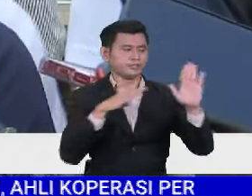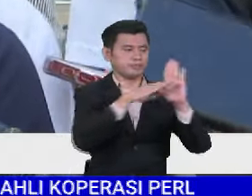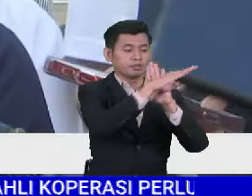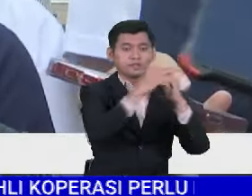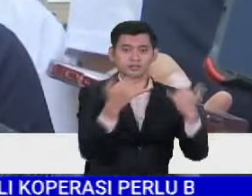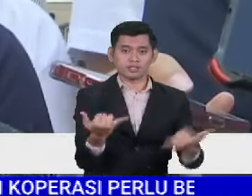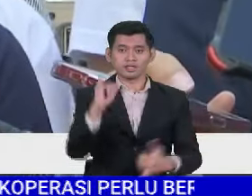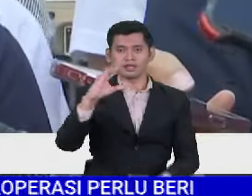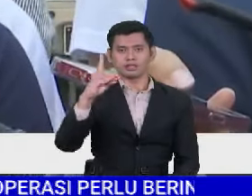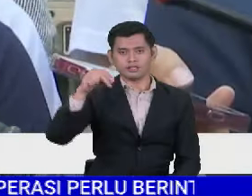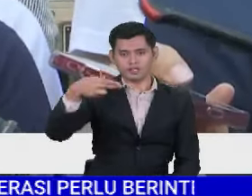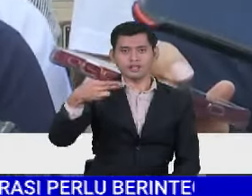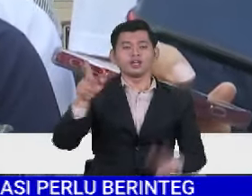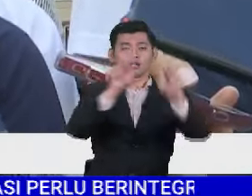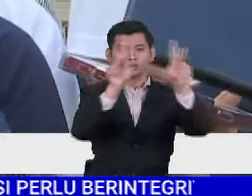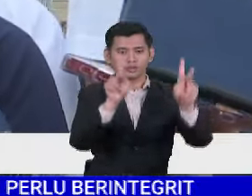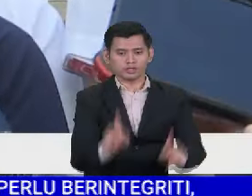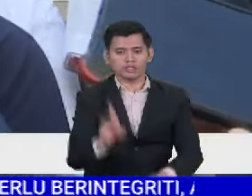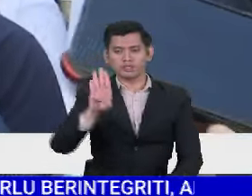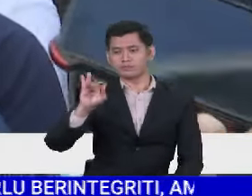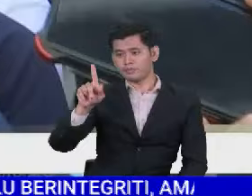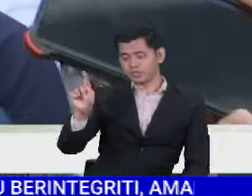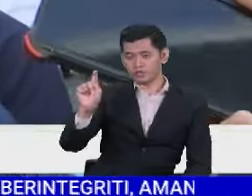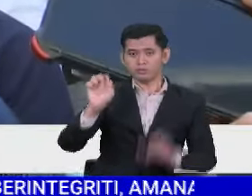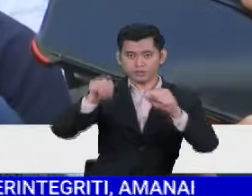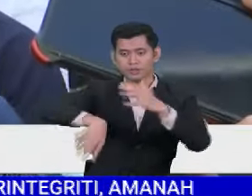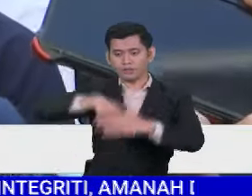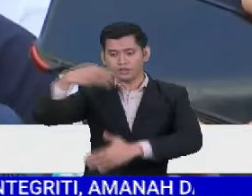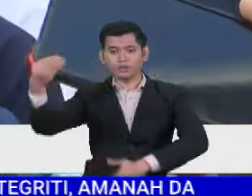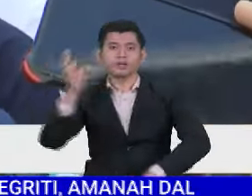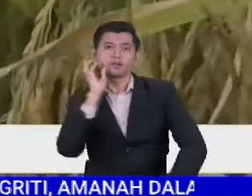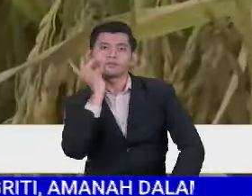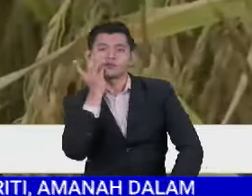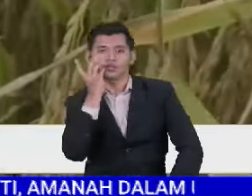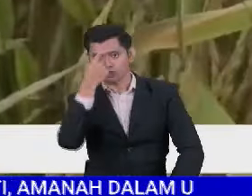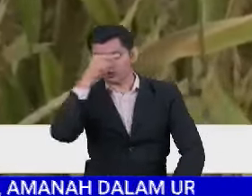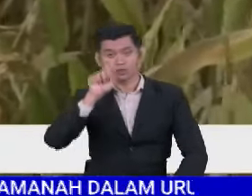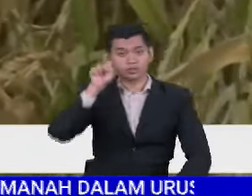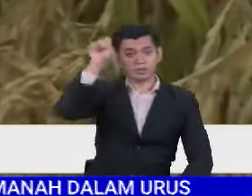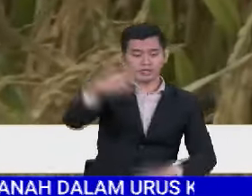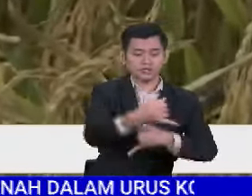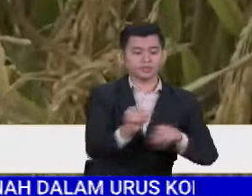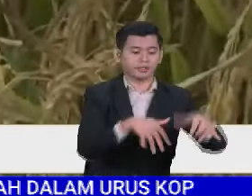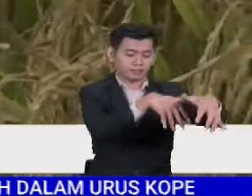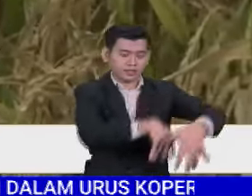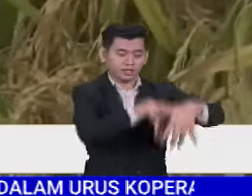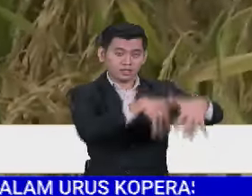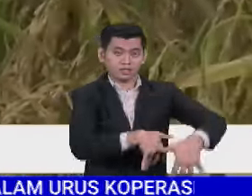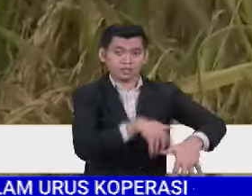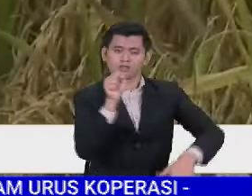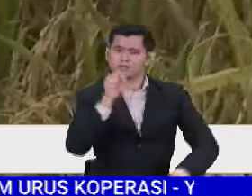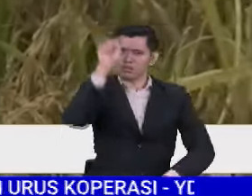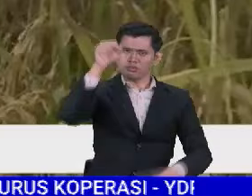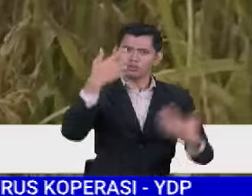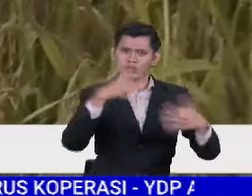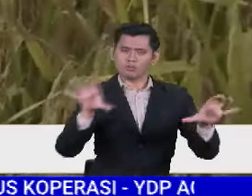diida kota belud ianya akan dapat meningkatkan pengeluaran brush untuk negeri Sabah jabatan nah pertanyaannya Grey kerajaannya gue juga